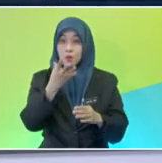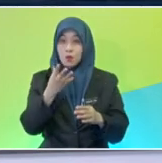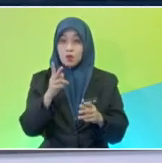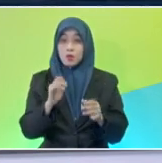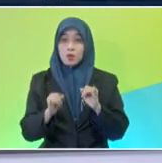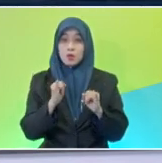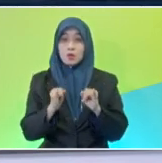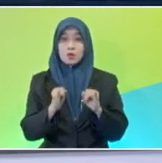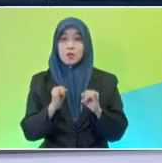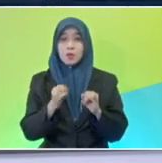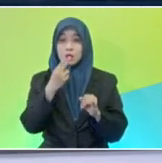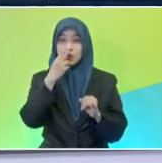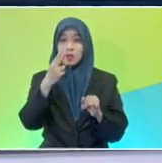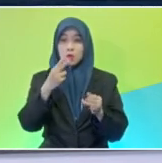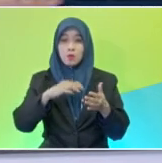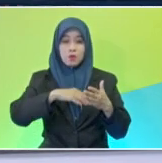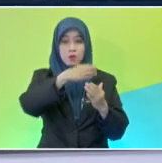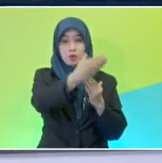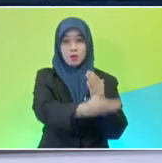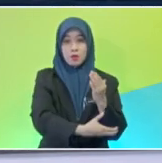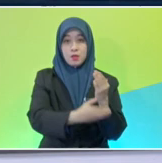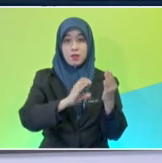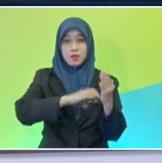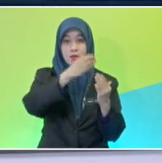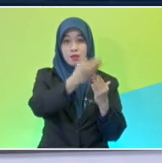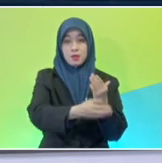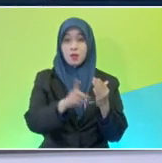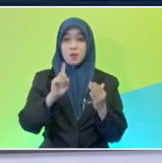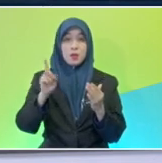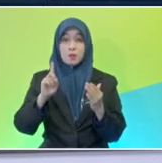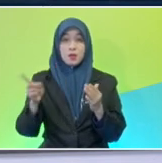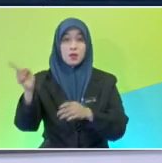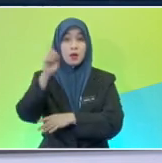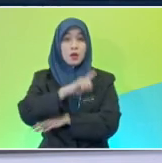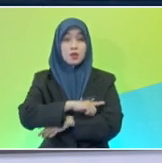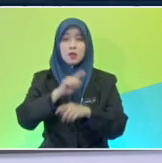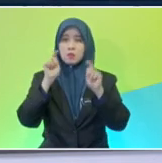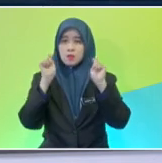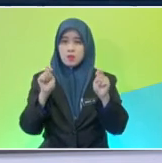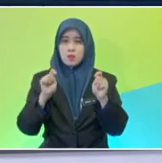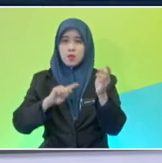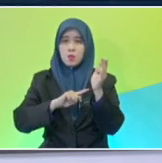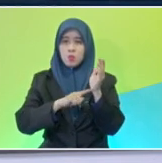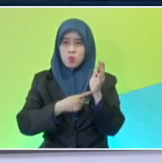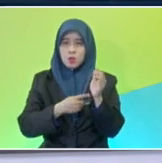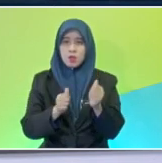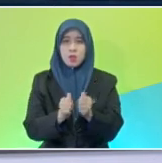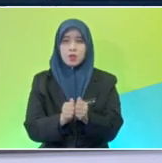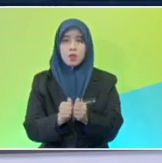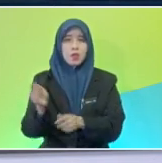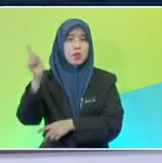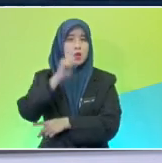lihat kalender, okey, dalam mana-mana kalender pun hari dia akan bermula pada hari Ahad.